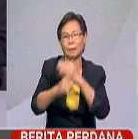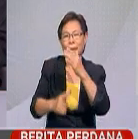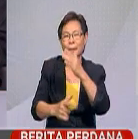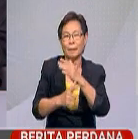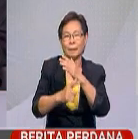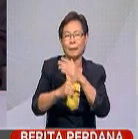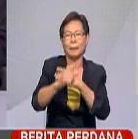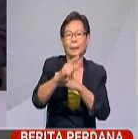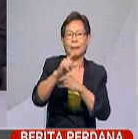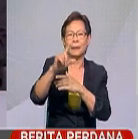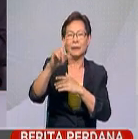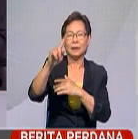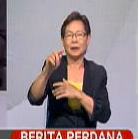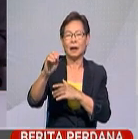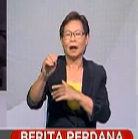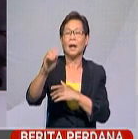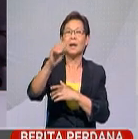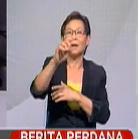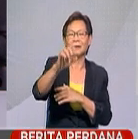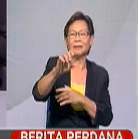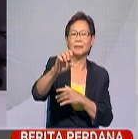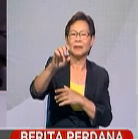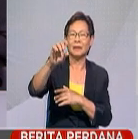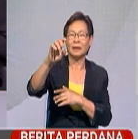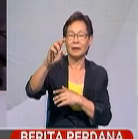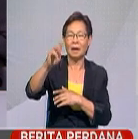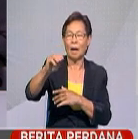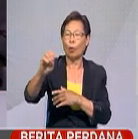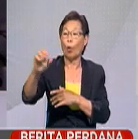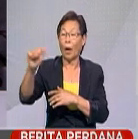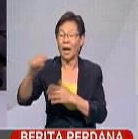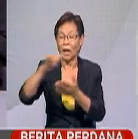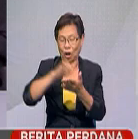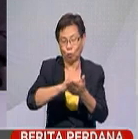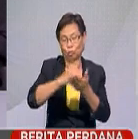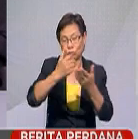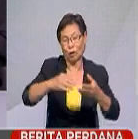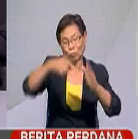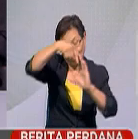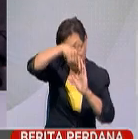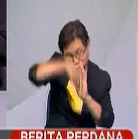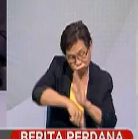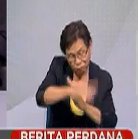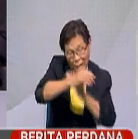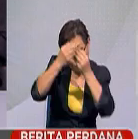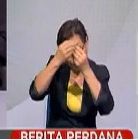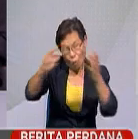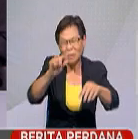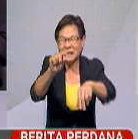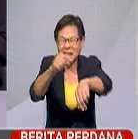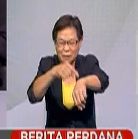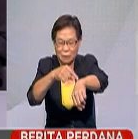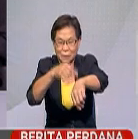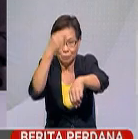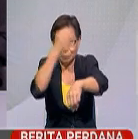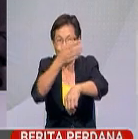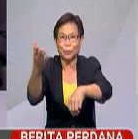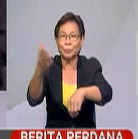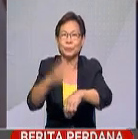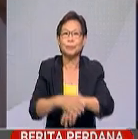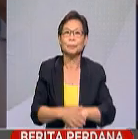Asas Tani Sim Zee Zin berkata perkara itu sedang diperincikan dan akan diumum tidak lama lagi.